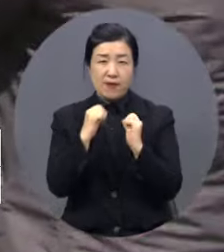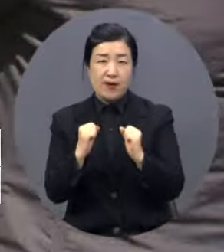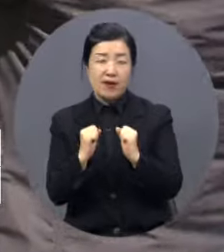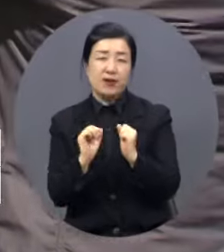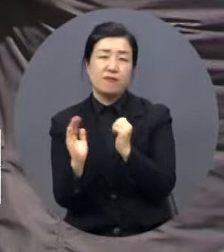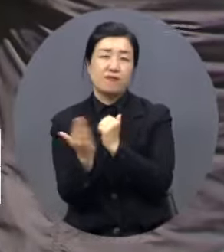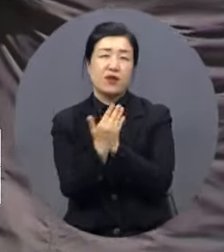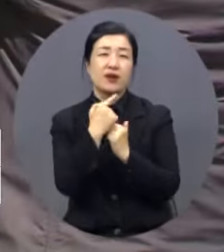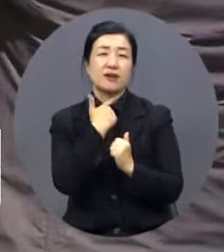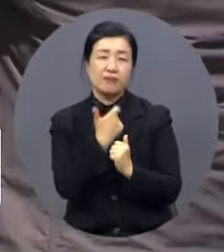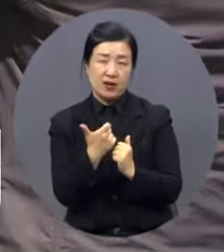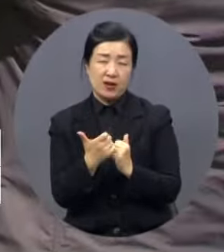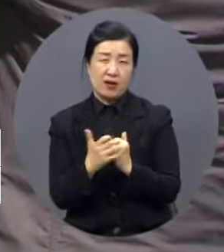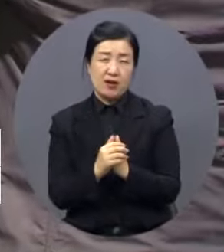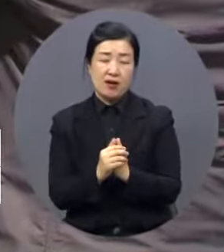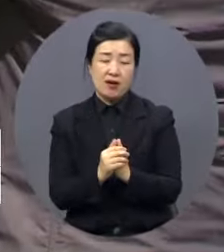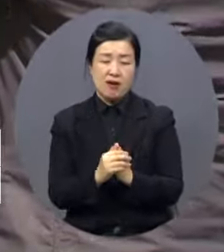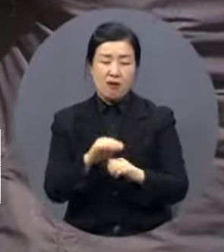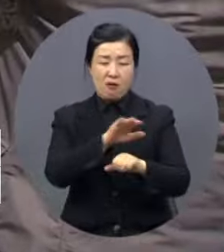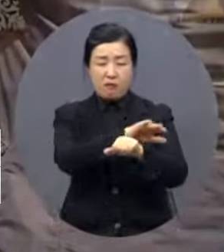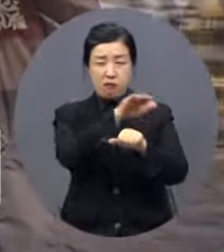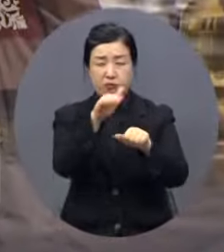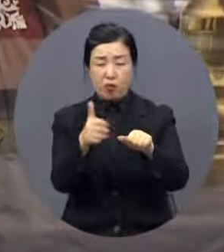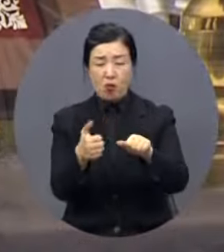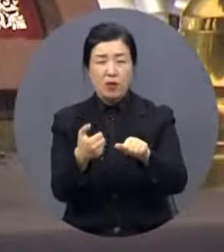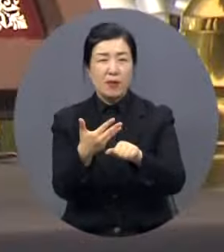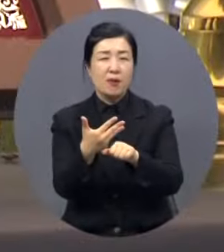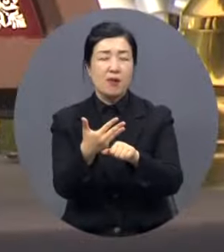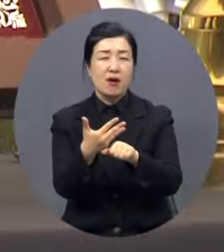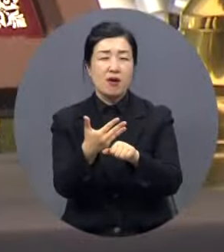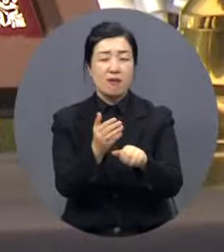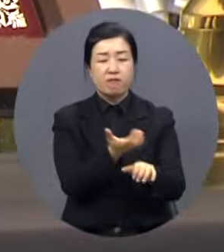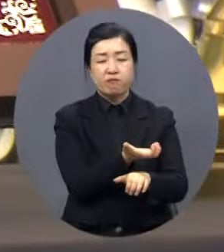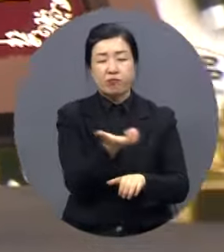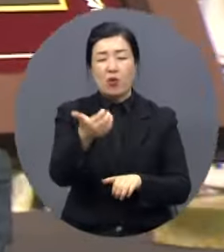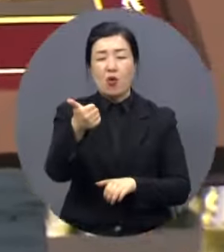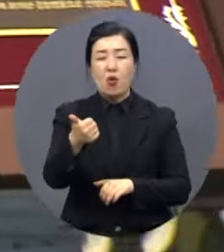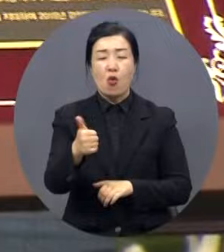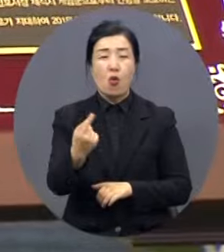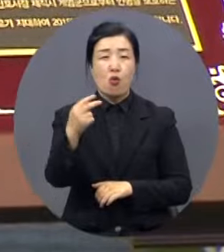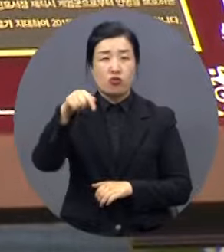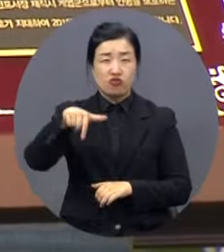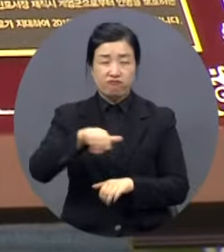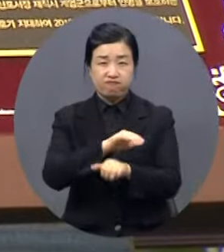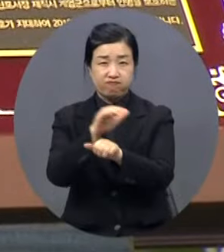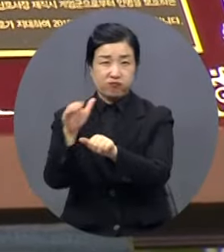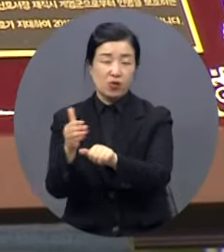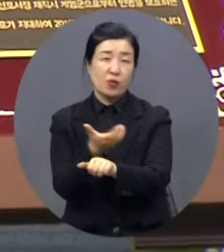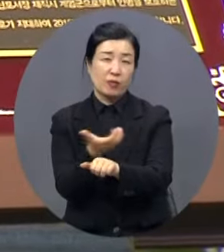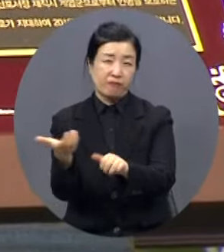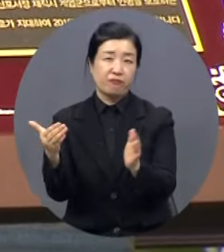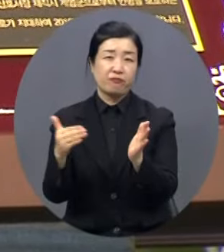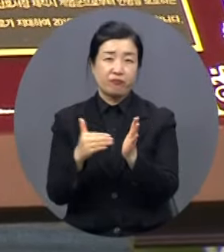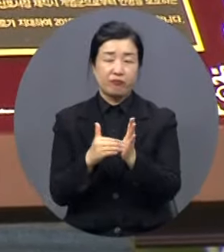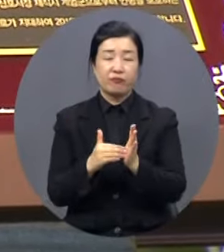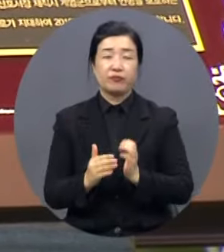문서장 세 58년 만에야 국립묘지에 영면하게 됐습니다 MBC 뉴스